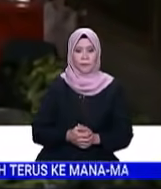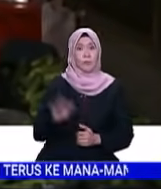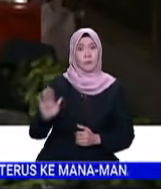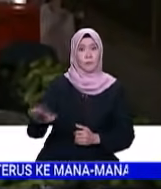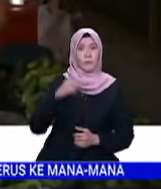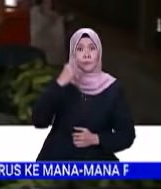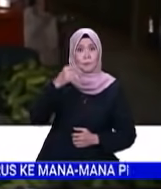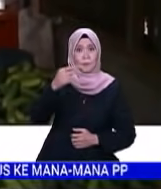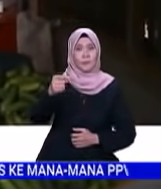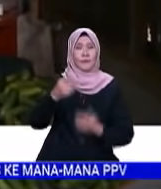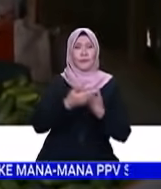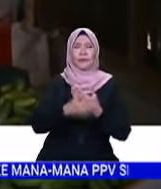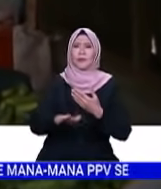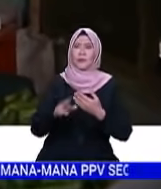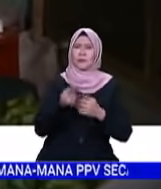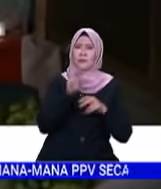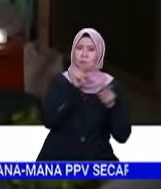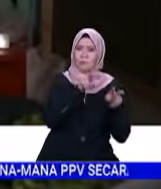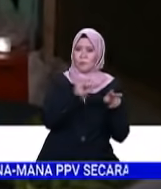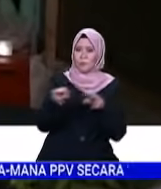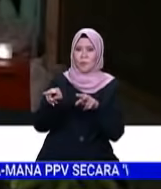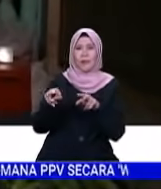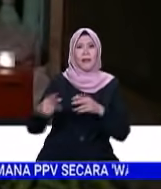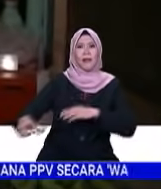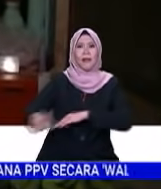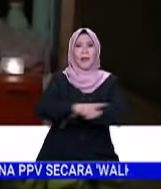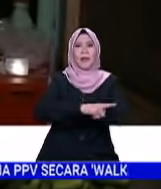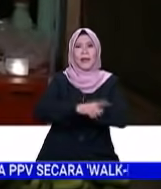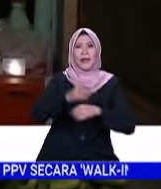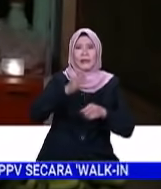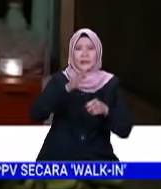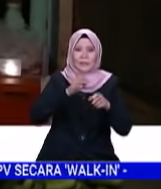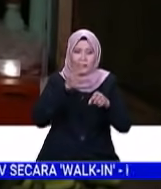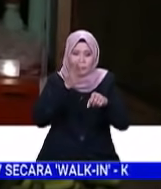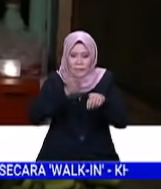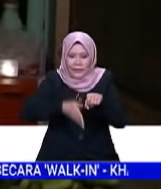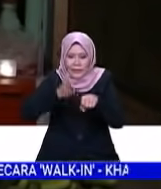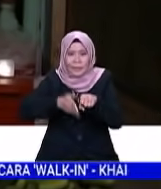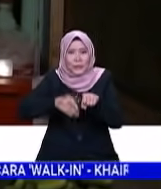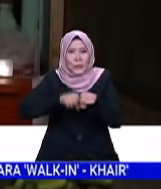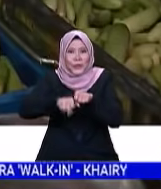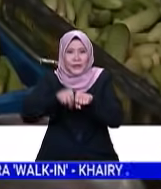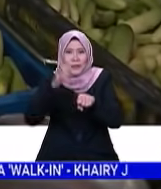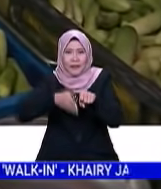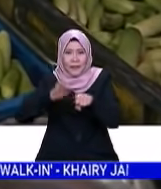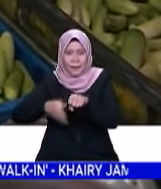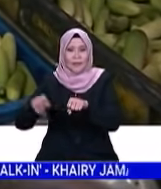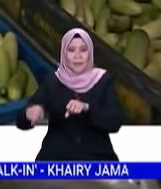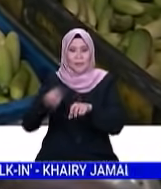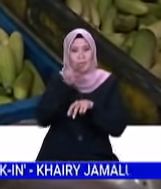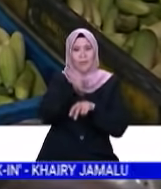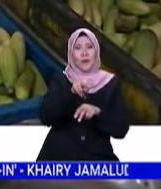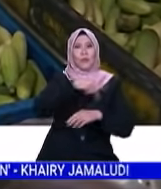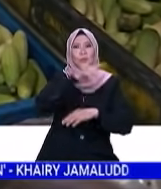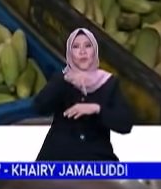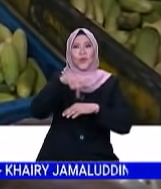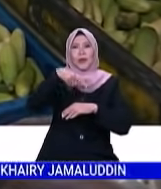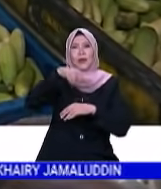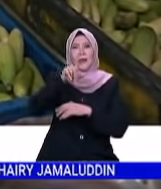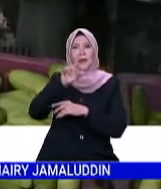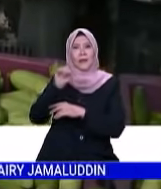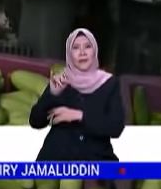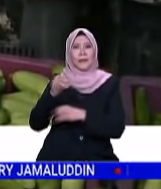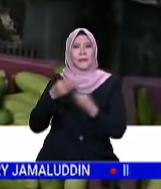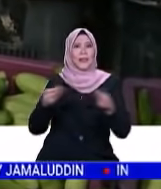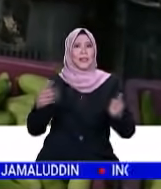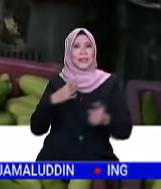Beliau berkata demikian selepas meninjau ladang timun yang diusahakan dua bersaudara di kampung Pulai Cica Tinggi, Pasir